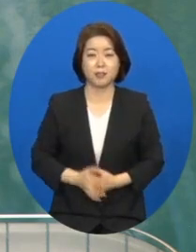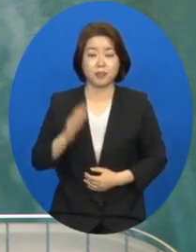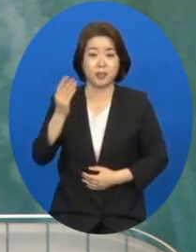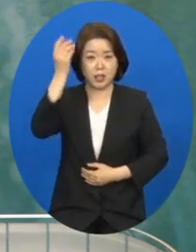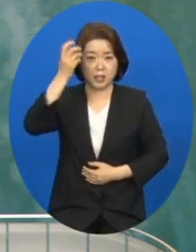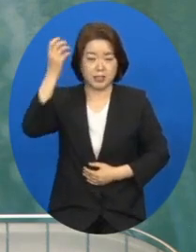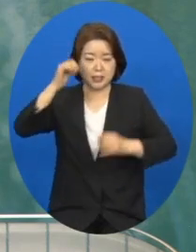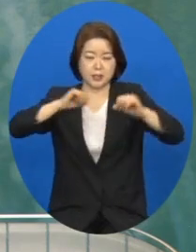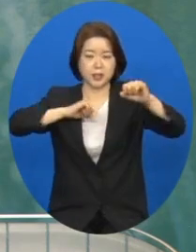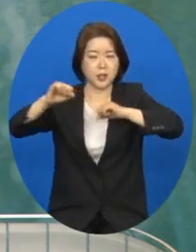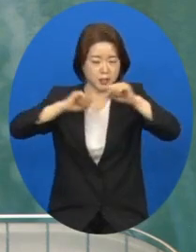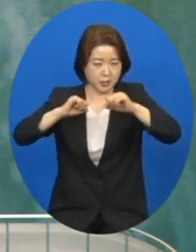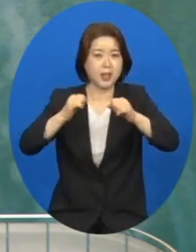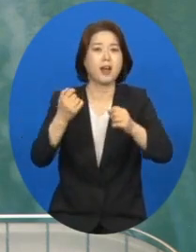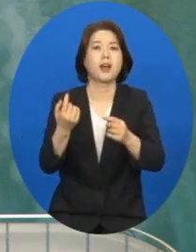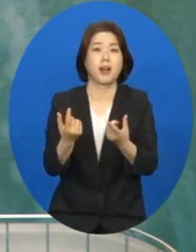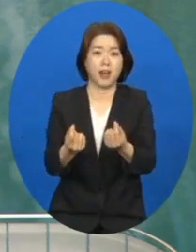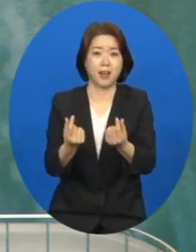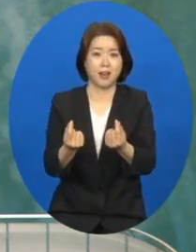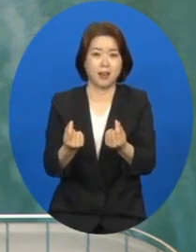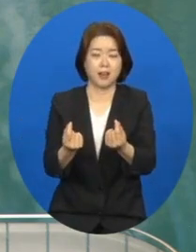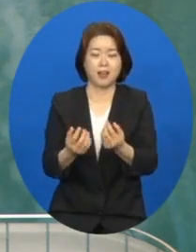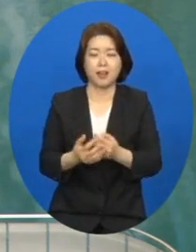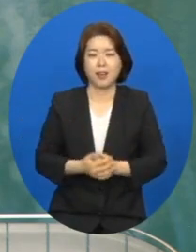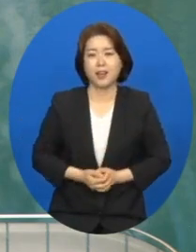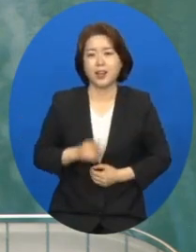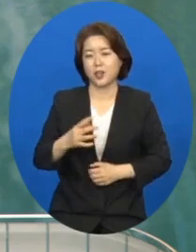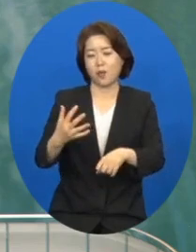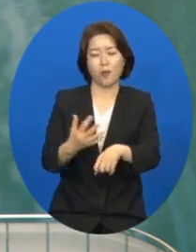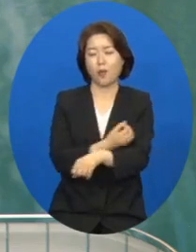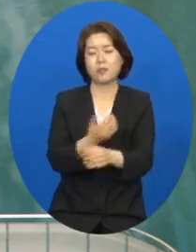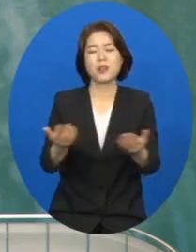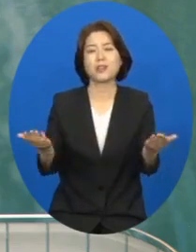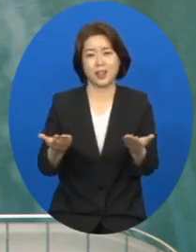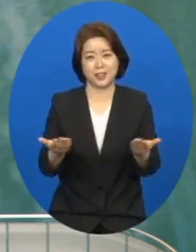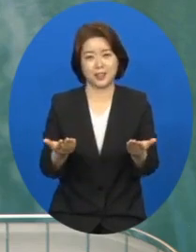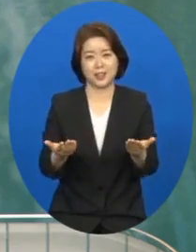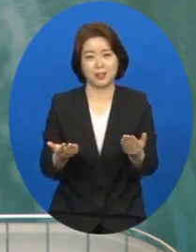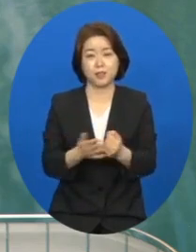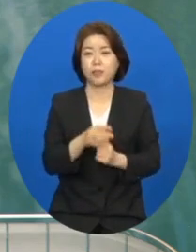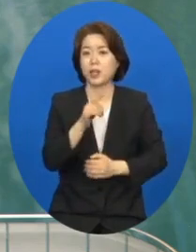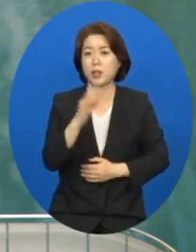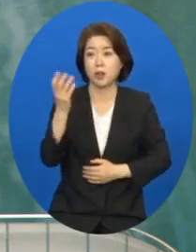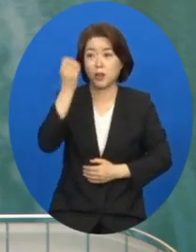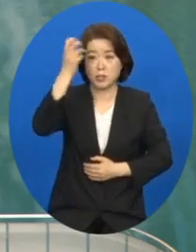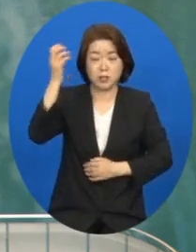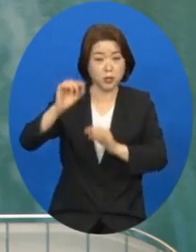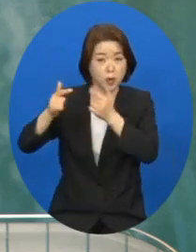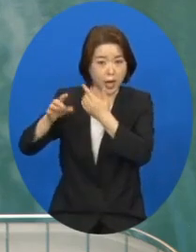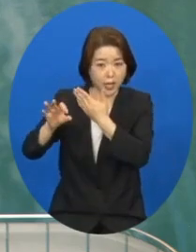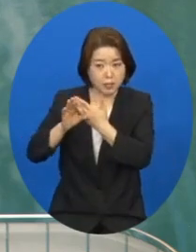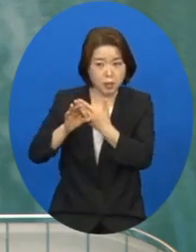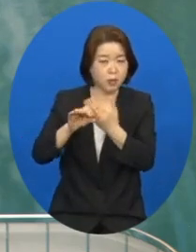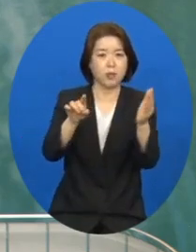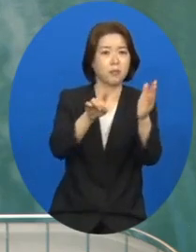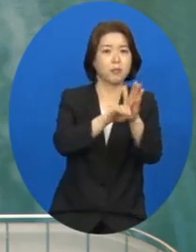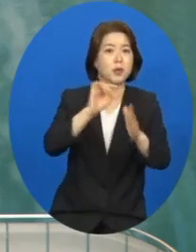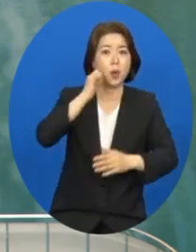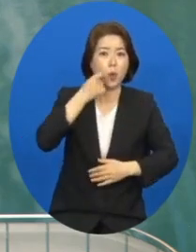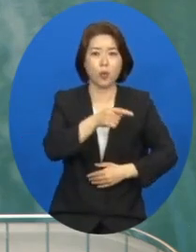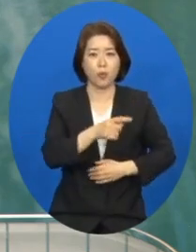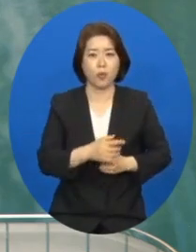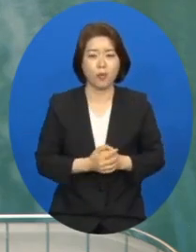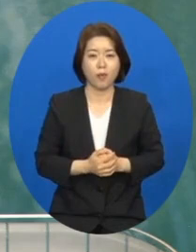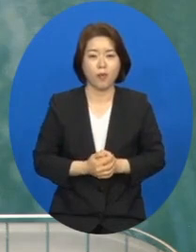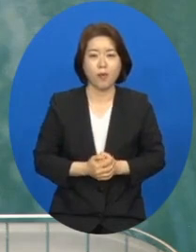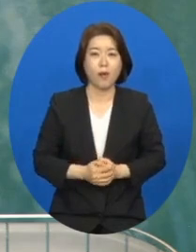성령의 역사하십니다. 그건 엄청난 일인 거예요. 이건 성령께서 아니면 있을 수 없는 일이다.